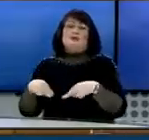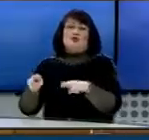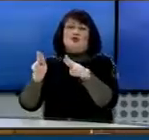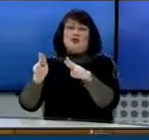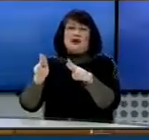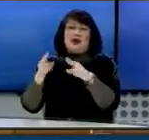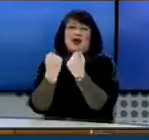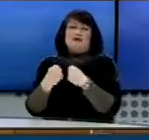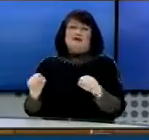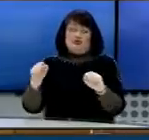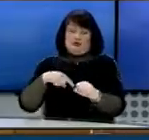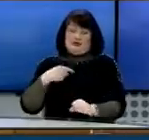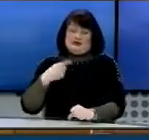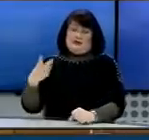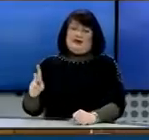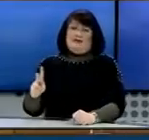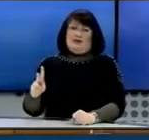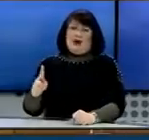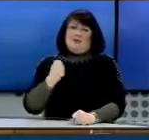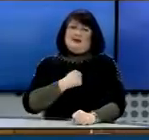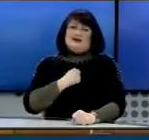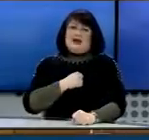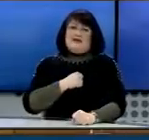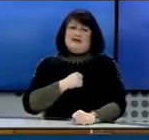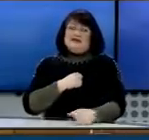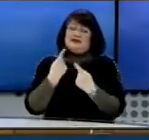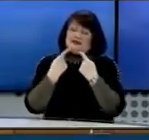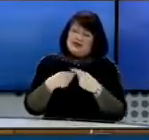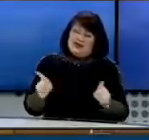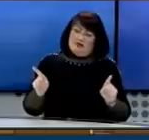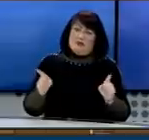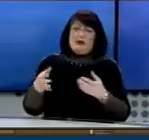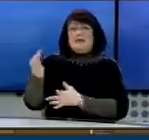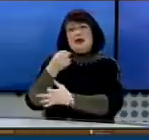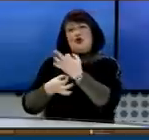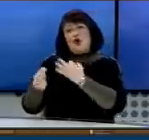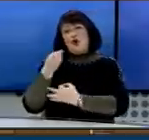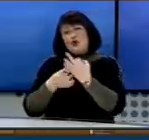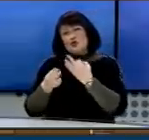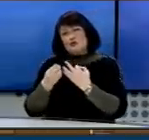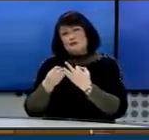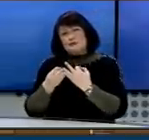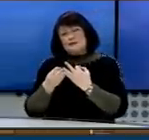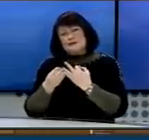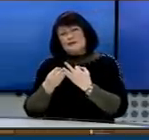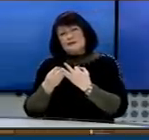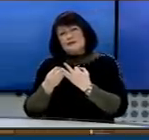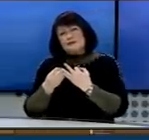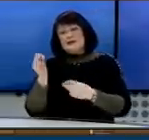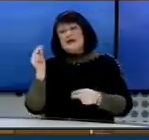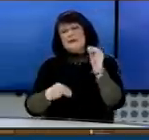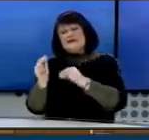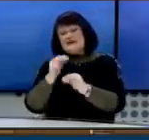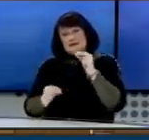μια αυτόνομη στάση, σε ένα διαφοροποιημένο λόγο και σε μια ανάλογη